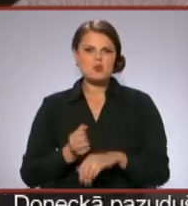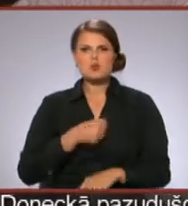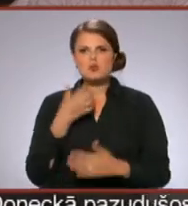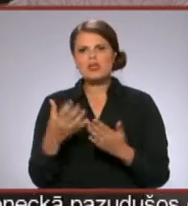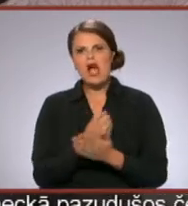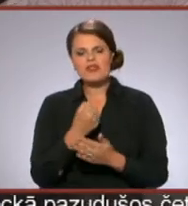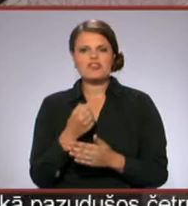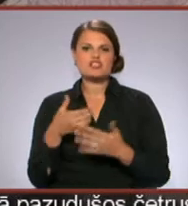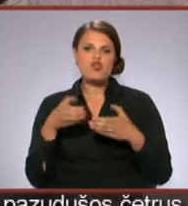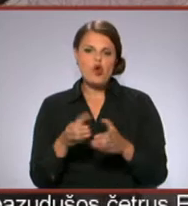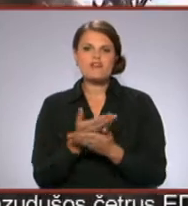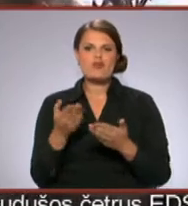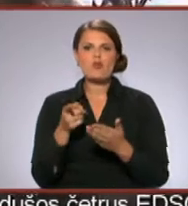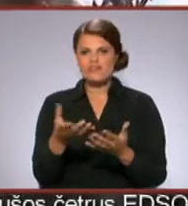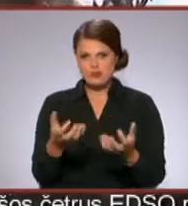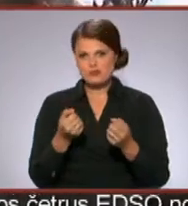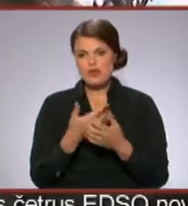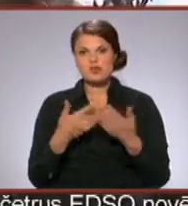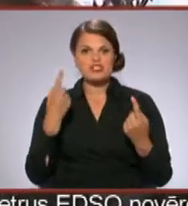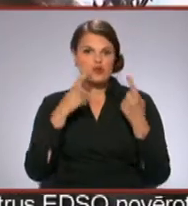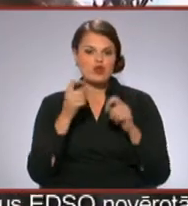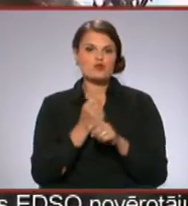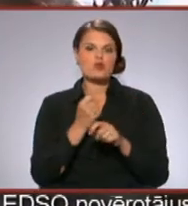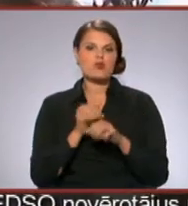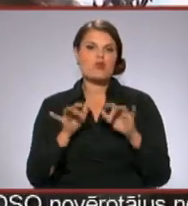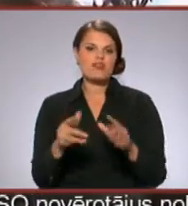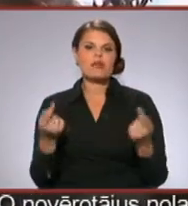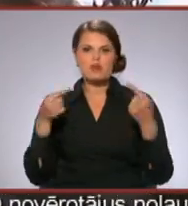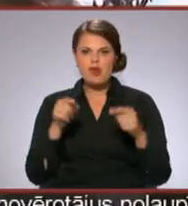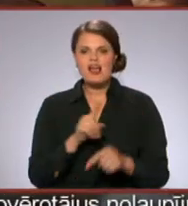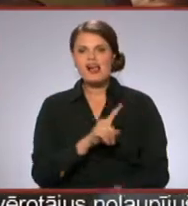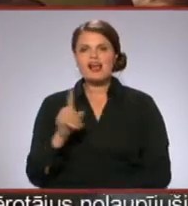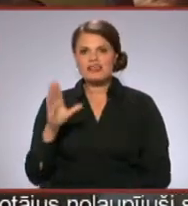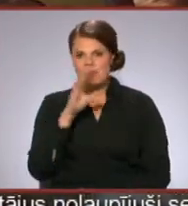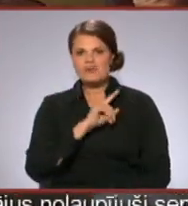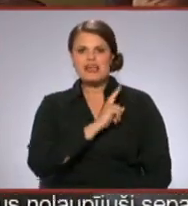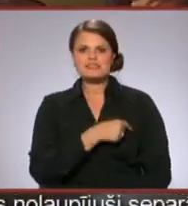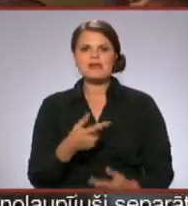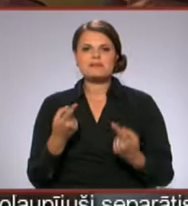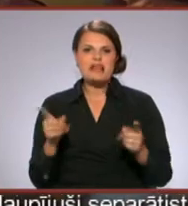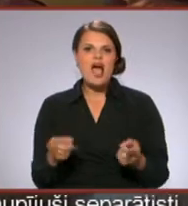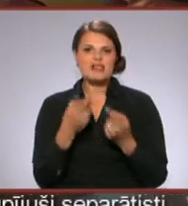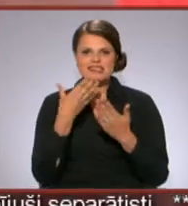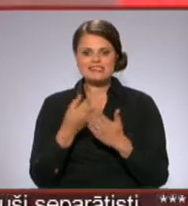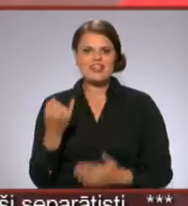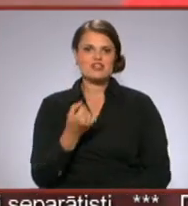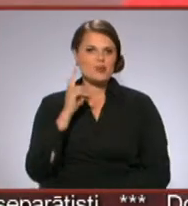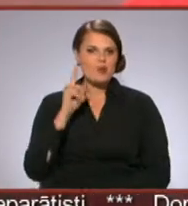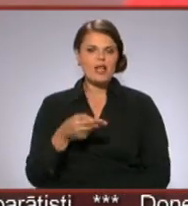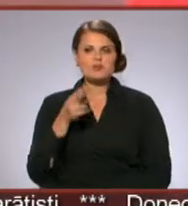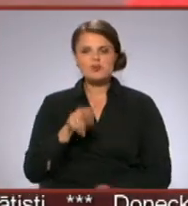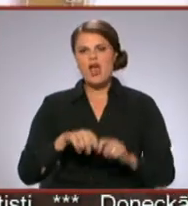atrast kolektīvu, kur viņus pieņem. Dažādu radošo nodarbību laikā katram ir iespēja attīstīt sevi interesējošas prasmes un atklāt sevi